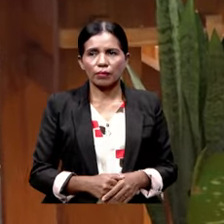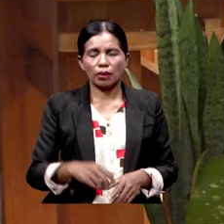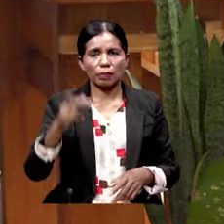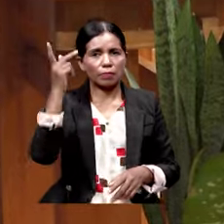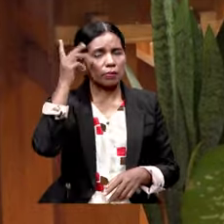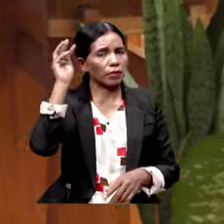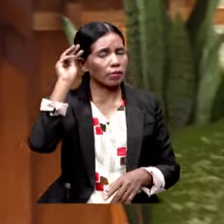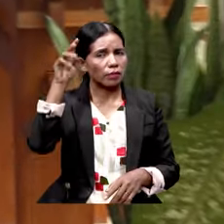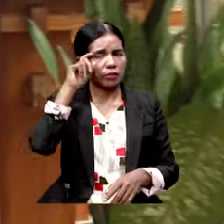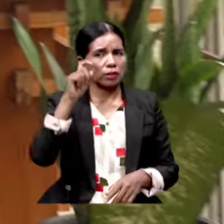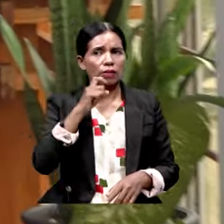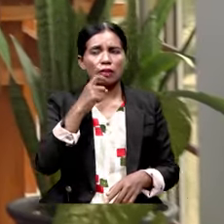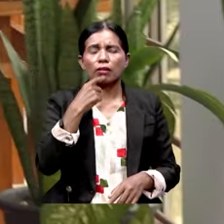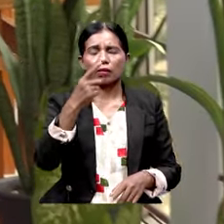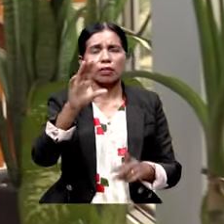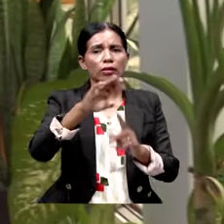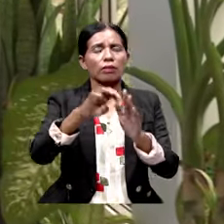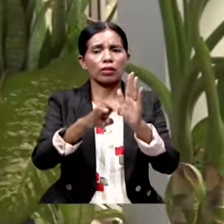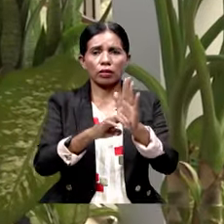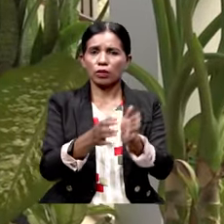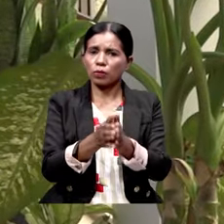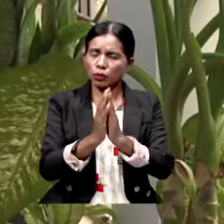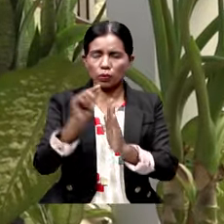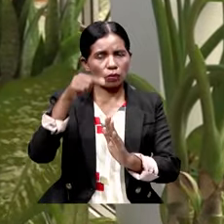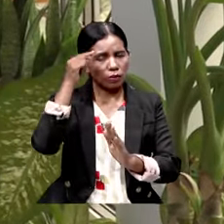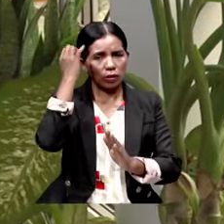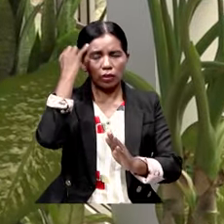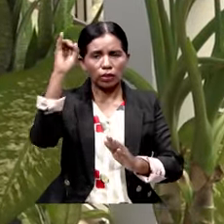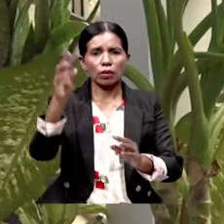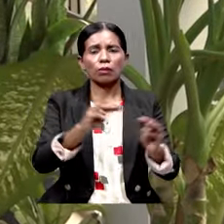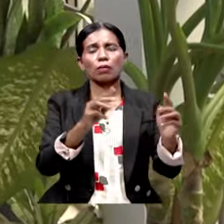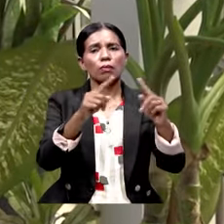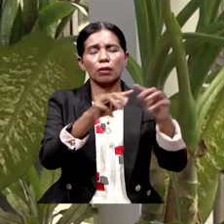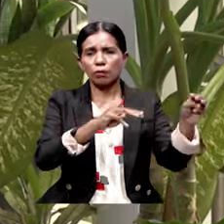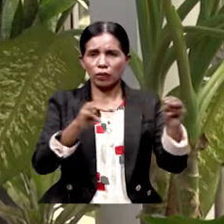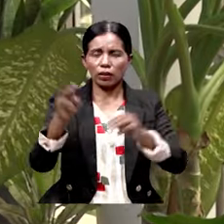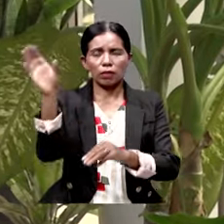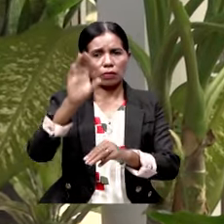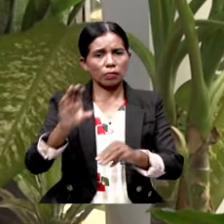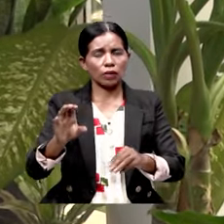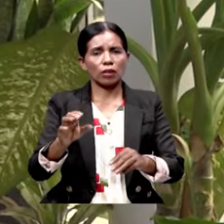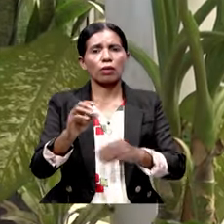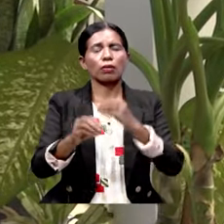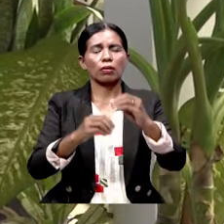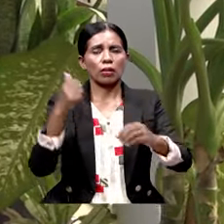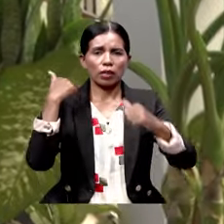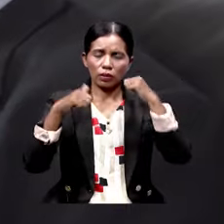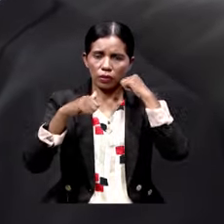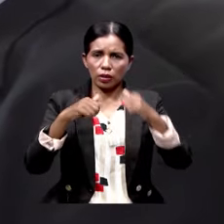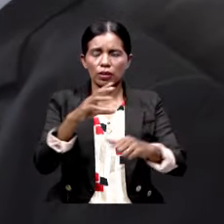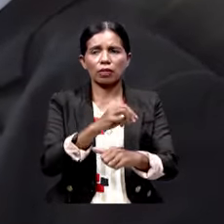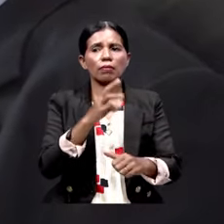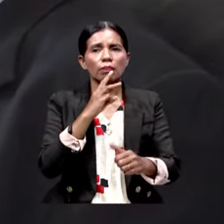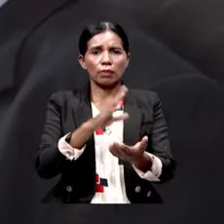Primeiro-ministro Kairala Sanana Gusmão Hateten se festado su governo ni ideia ba mudansa klimatika liliu kona ba atividade agrícola no